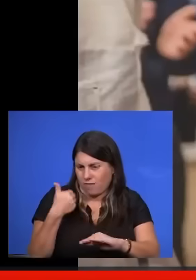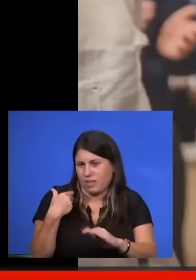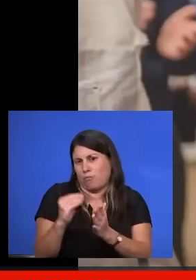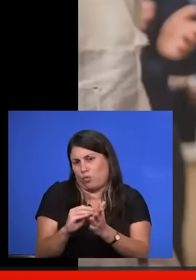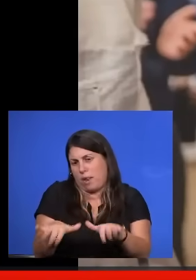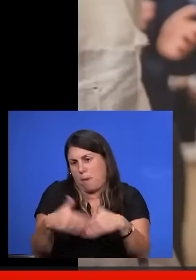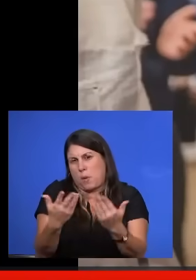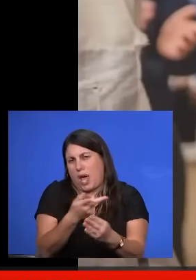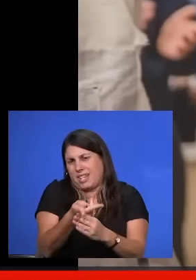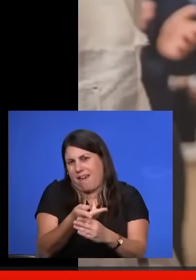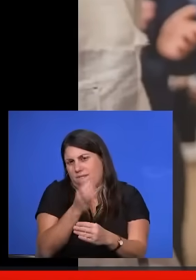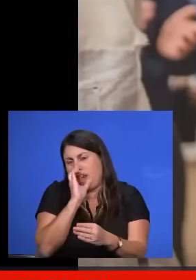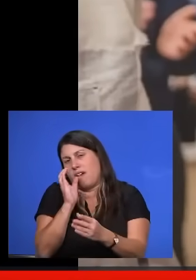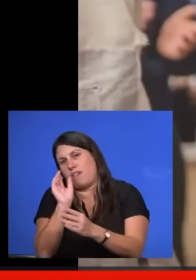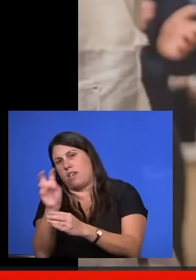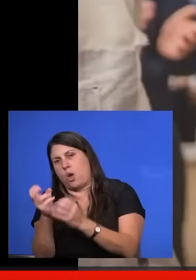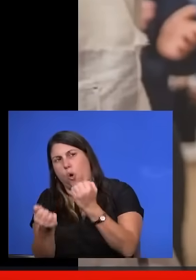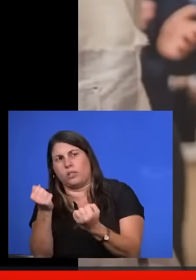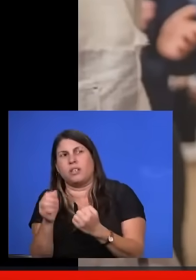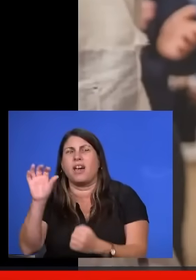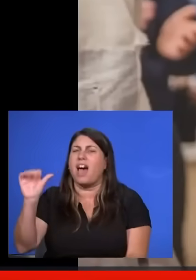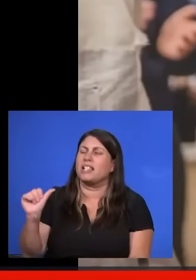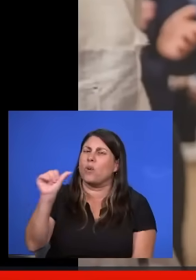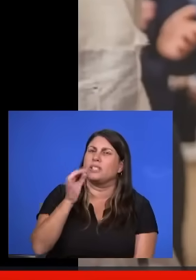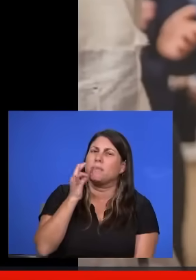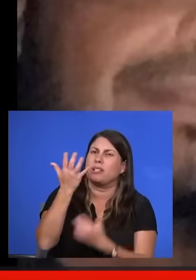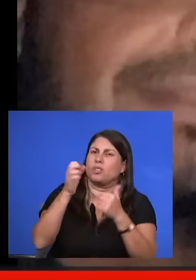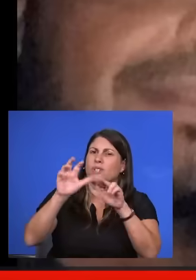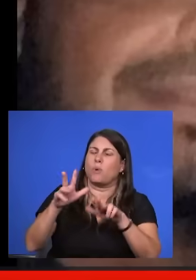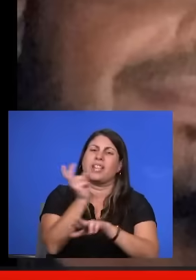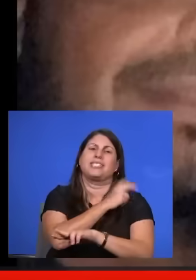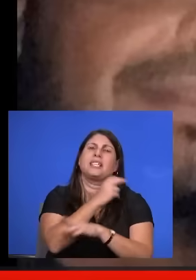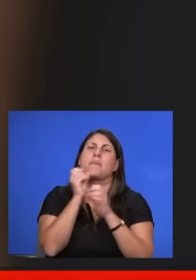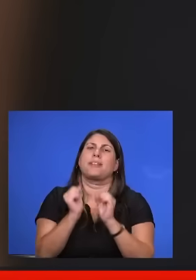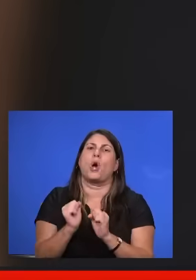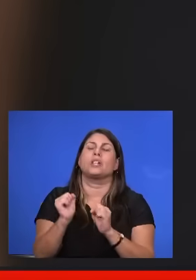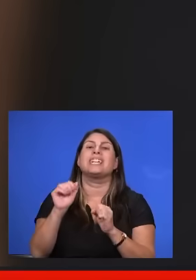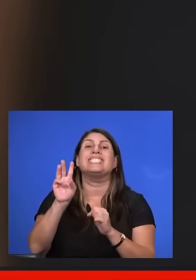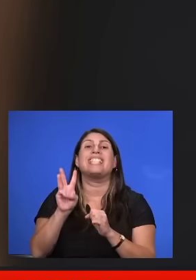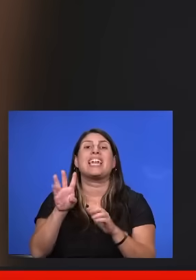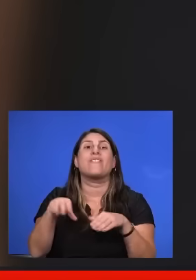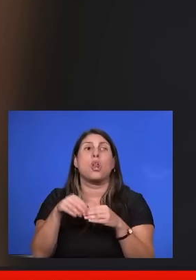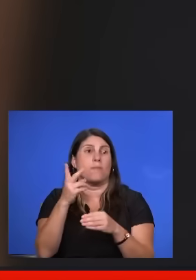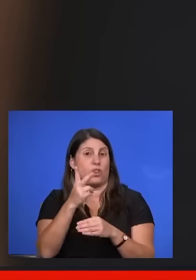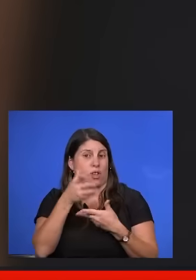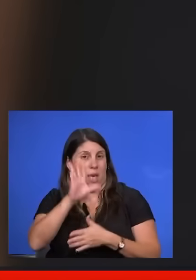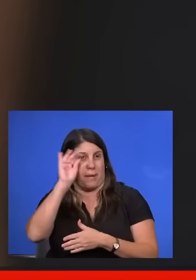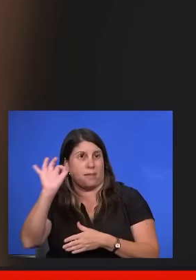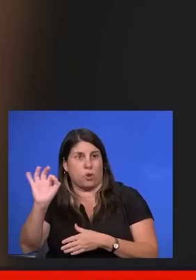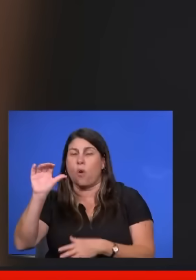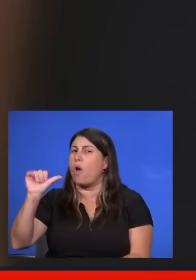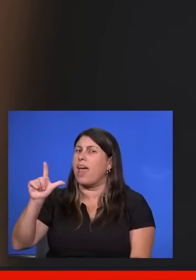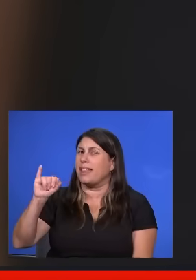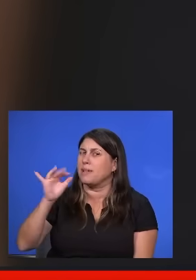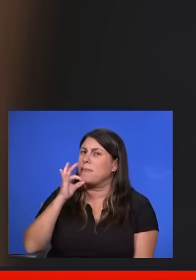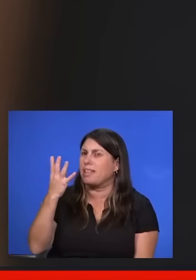לאוטו. אריה אוזן, בן 68, קצין הביטחון של שגב שלום, ושני בניו, אלי בן 42, שף